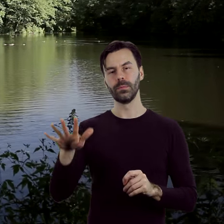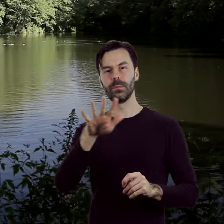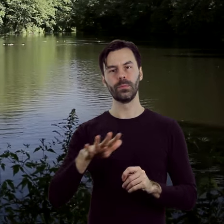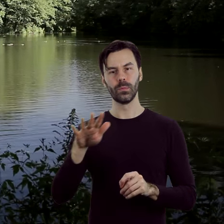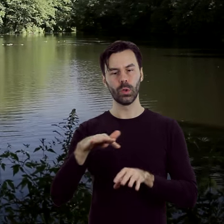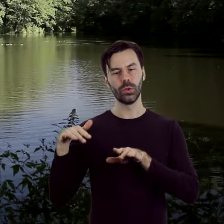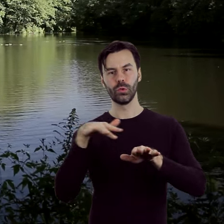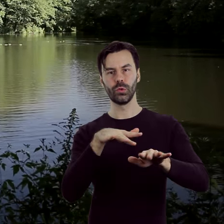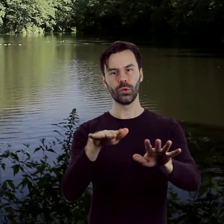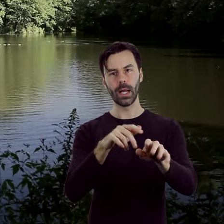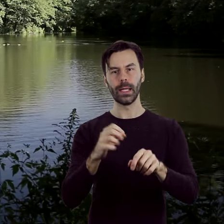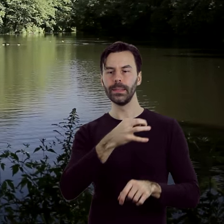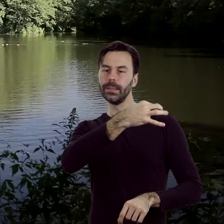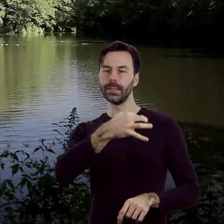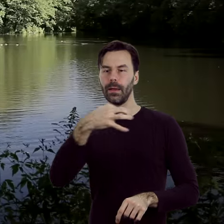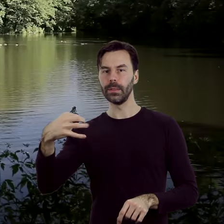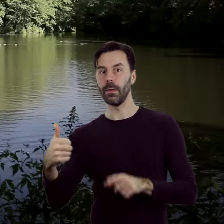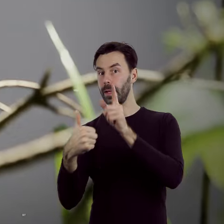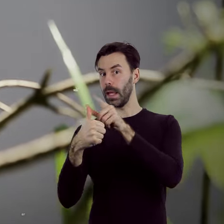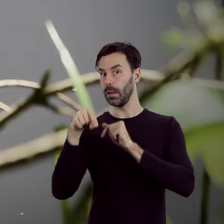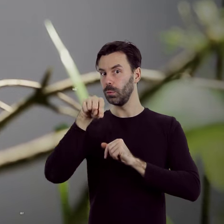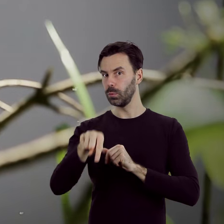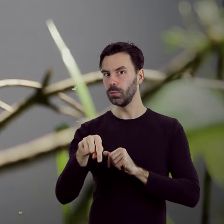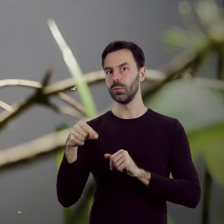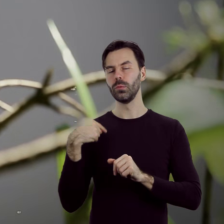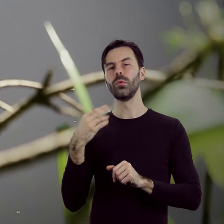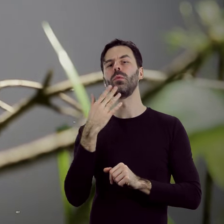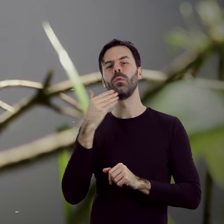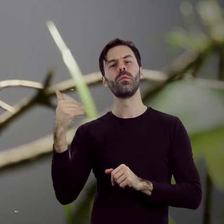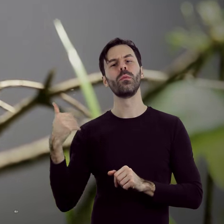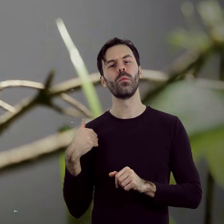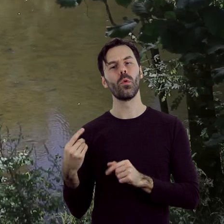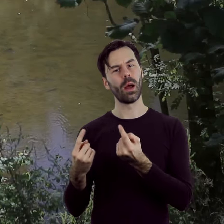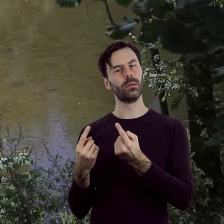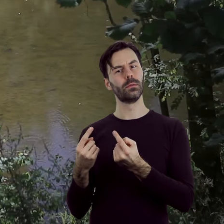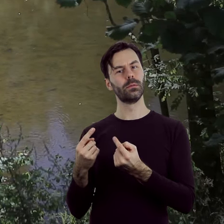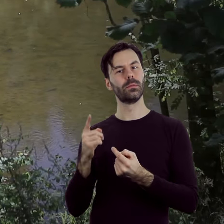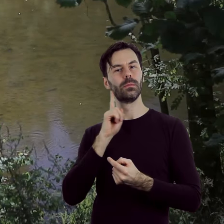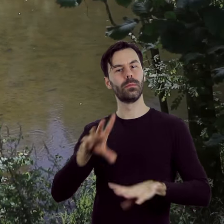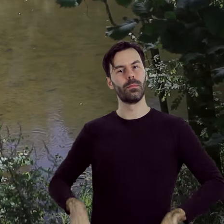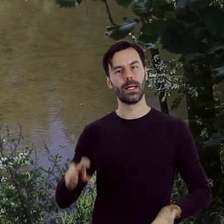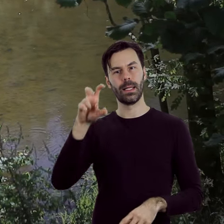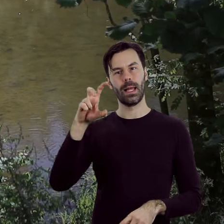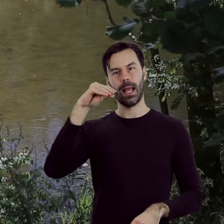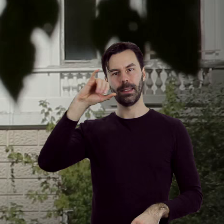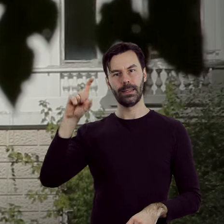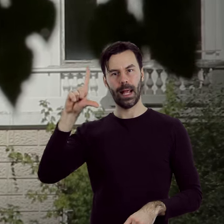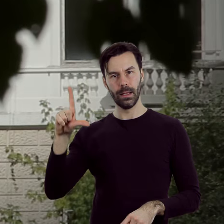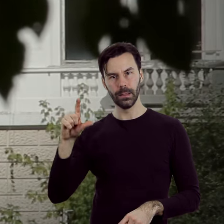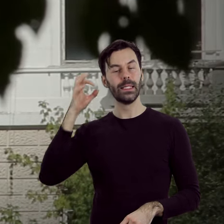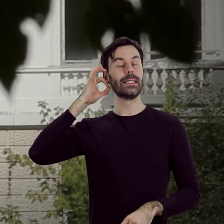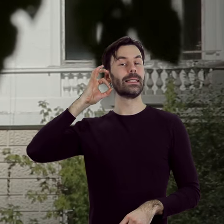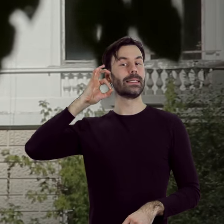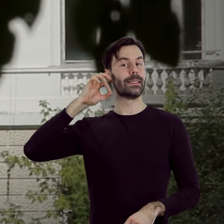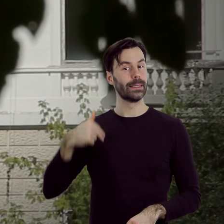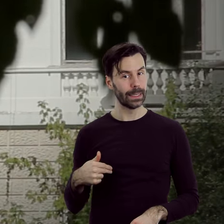Obecnie na Łagiewniczance jest kilka stawów. Nad jednym z nich wspomniany już wcześniej fabrykant Juliusz Heinzel wybudował